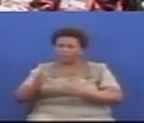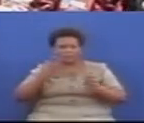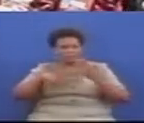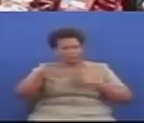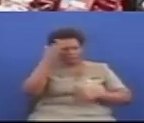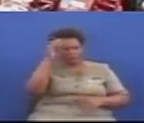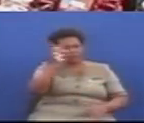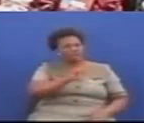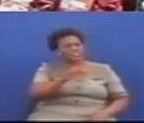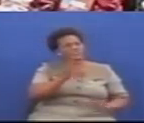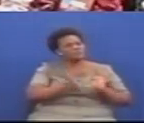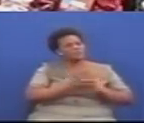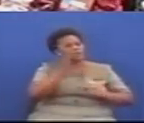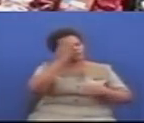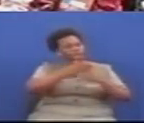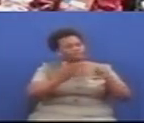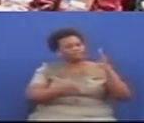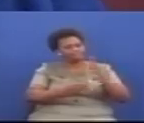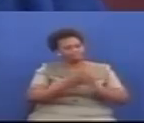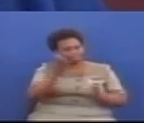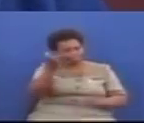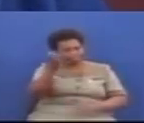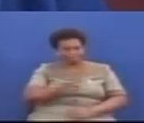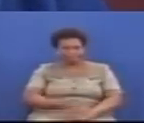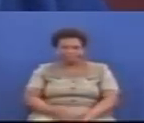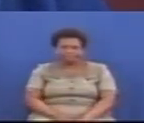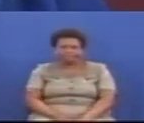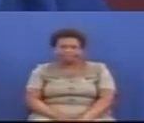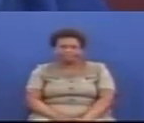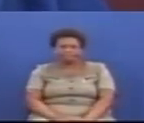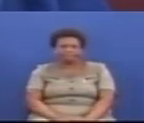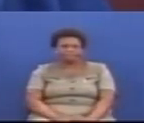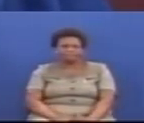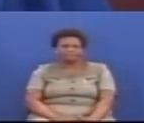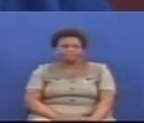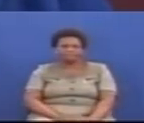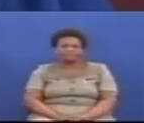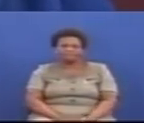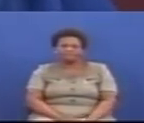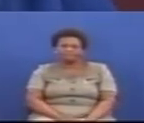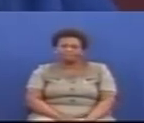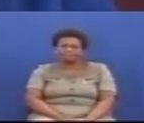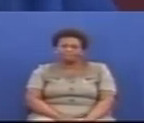Majibu ya swali hilo mheshimiwa naibu waziri ujenzi, tafadhali.